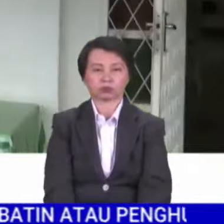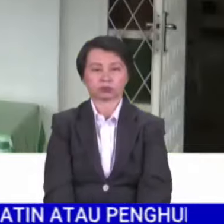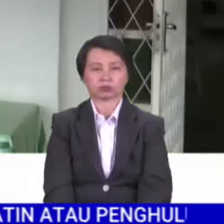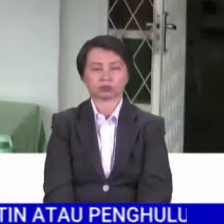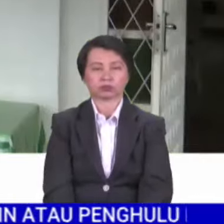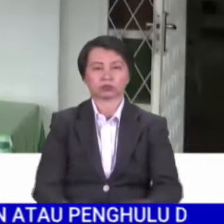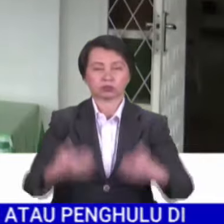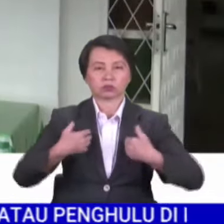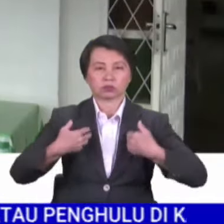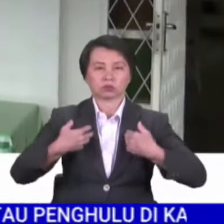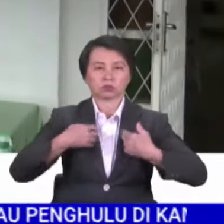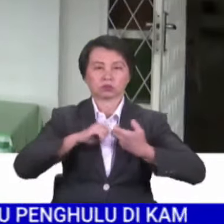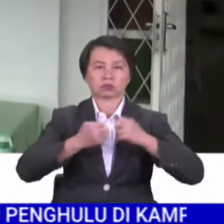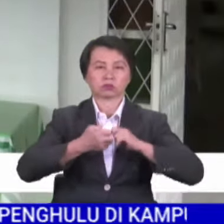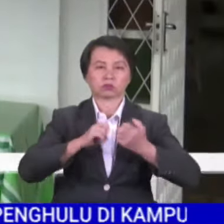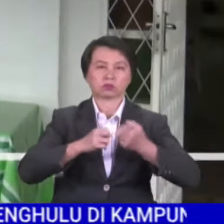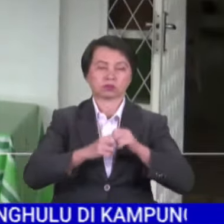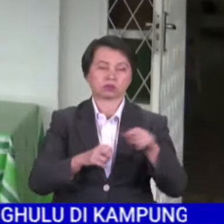Ada masalah